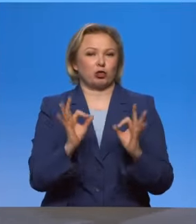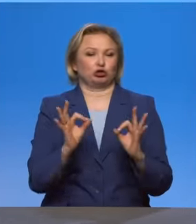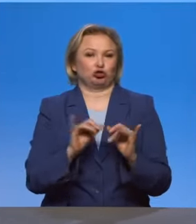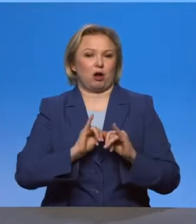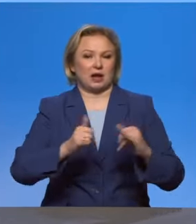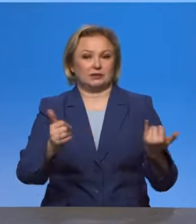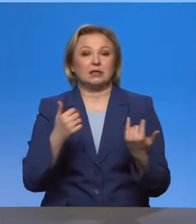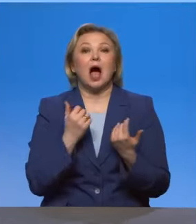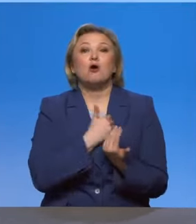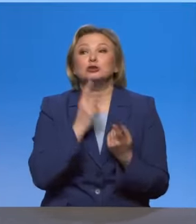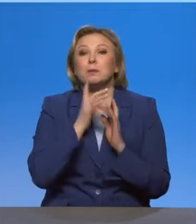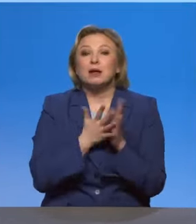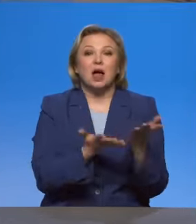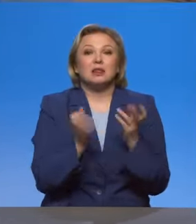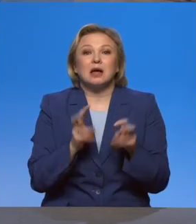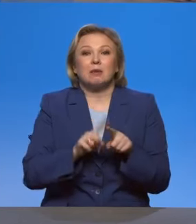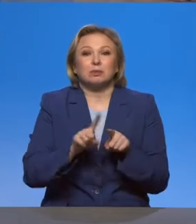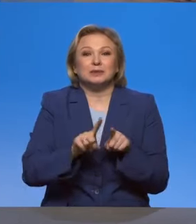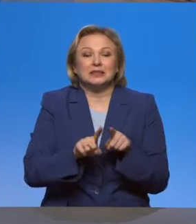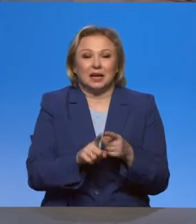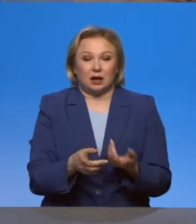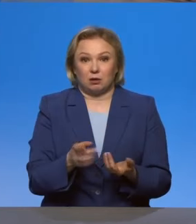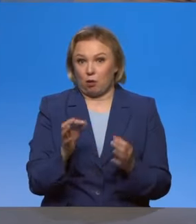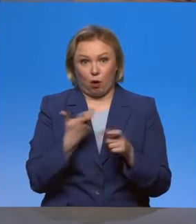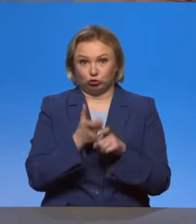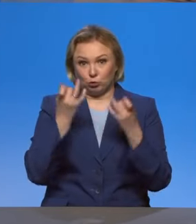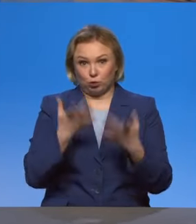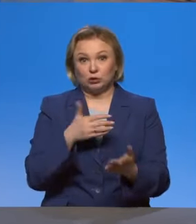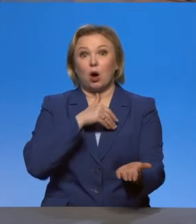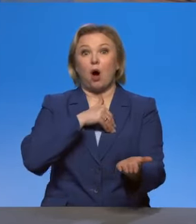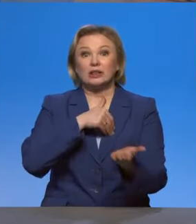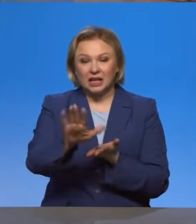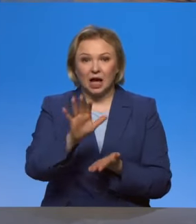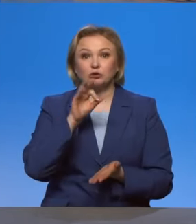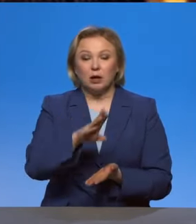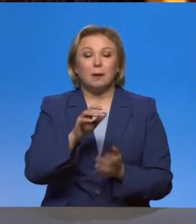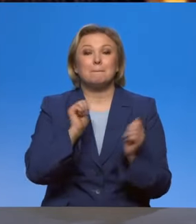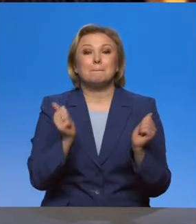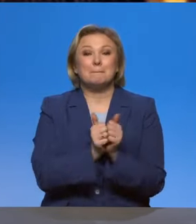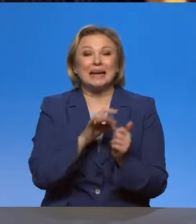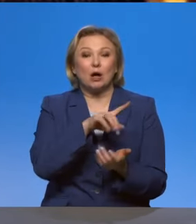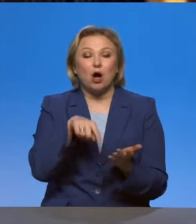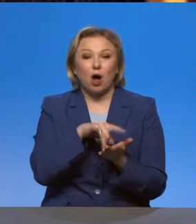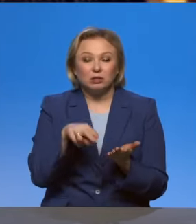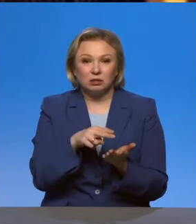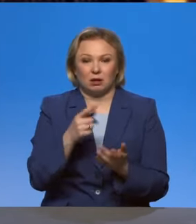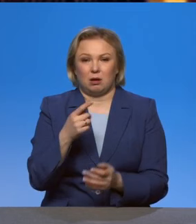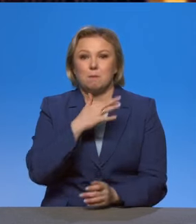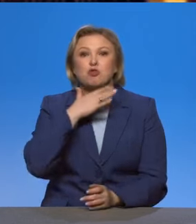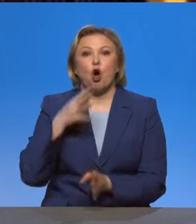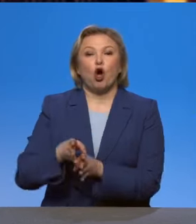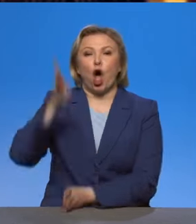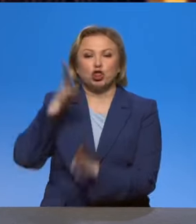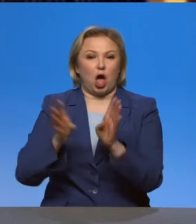работу ускорить. Как сейчас, как... очень просто. То есть отказаться от многоэтажных пригородов. Пригород может быть только малоэтажный. Пригород. Это кто должен